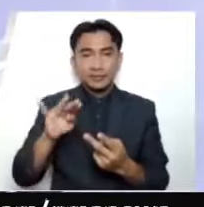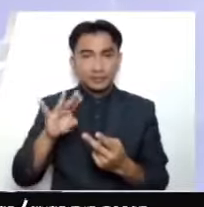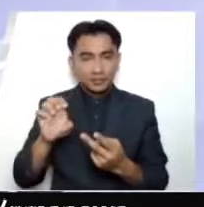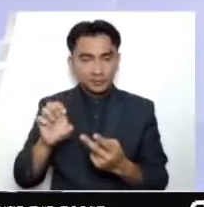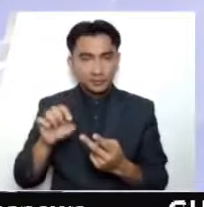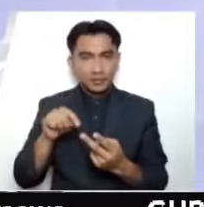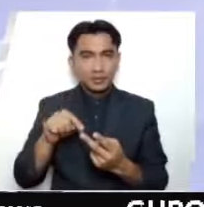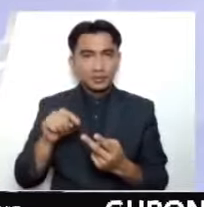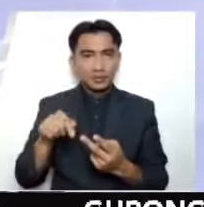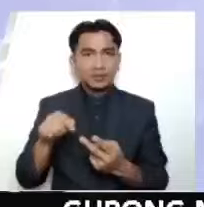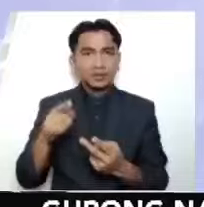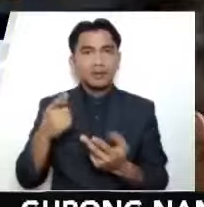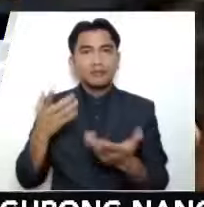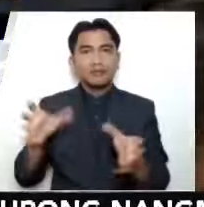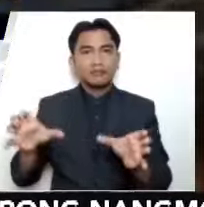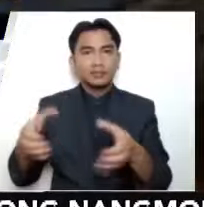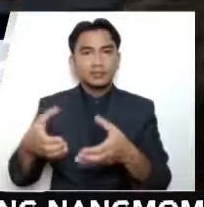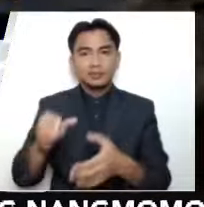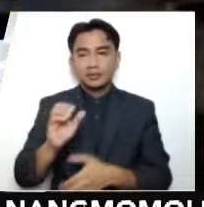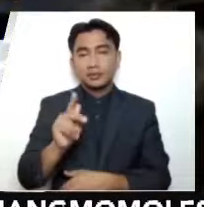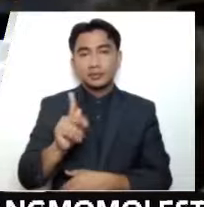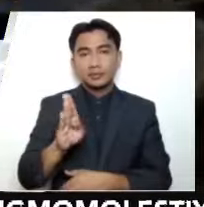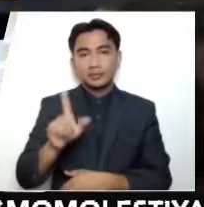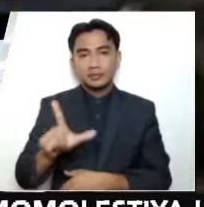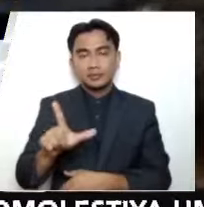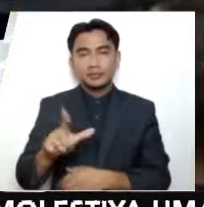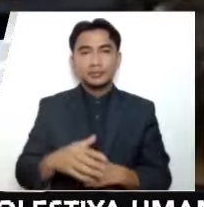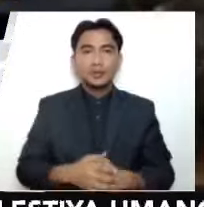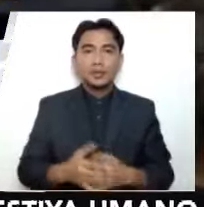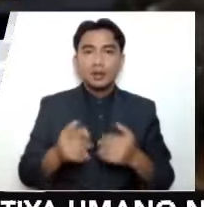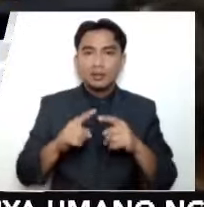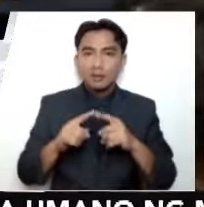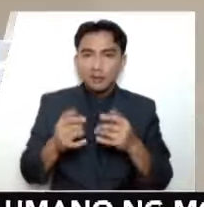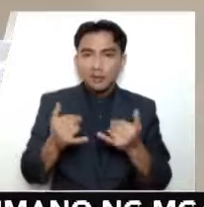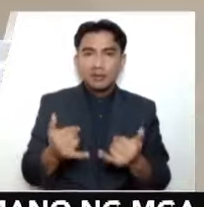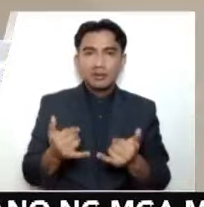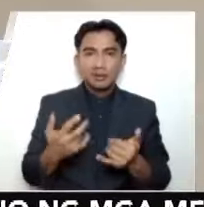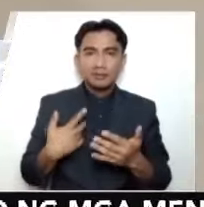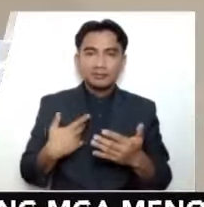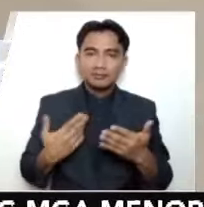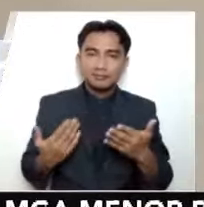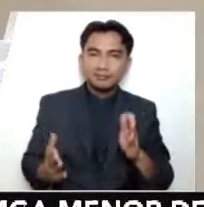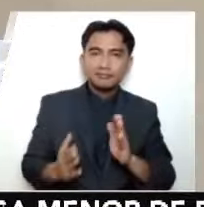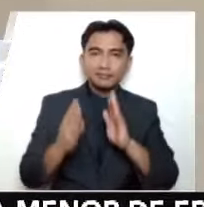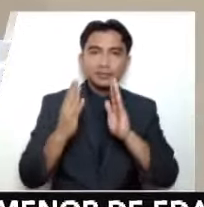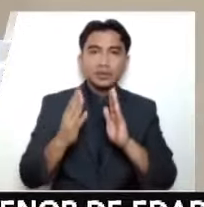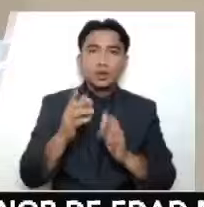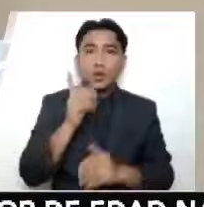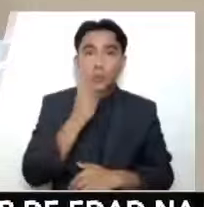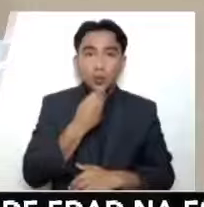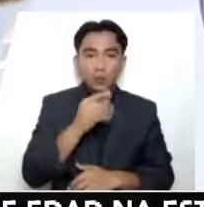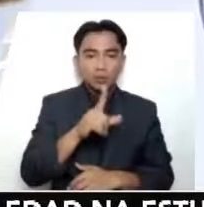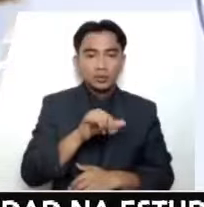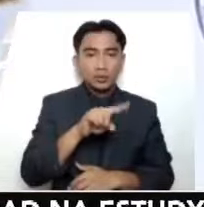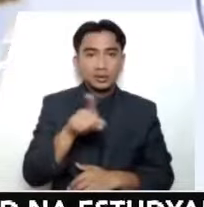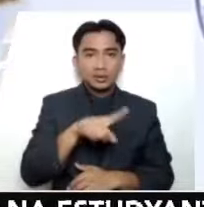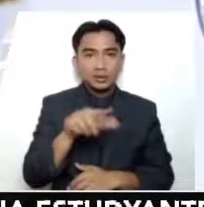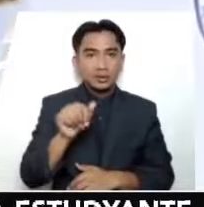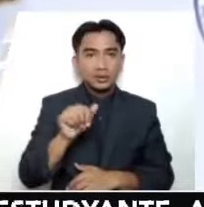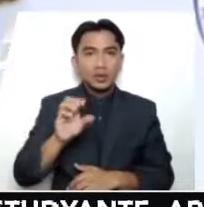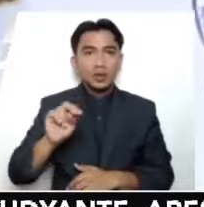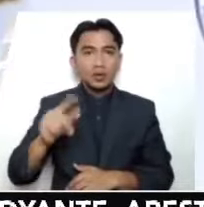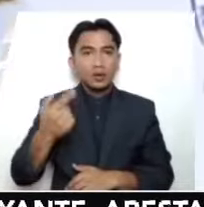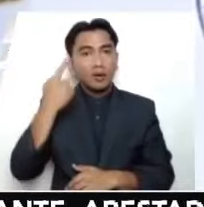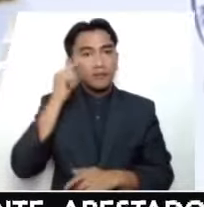Bagong Lipunan o KBL. Pero lalo naman ang humarap na si Doktora Liza Ong na naghain ng kandidatura para sa kanyang